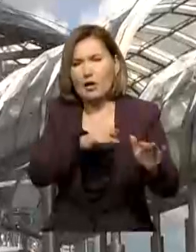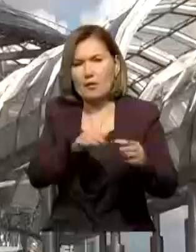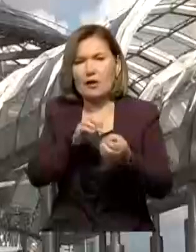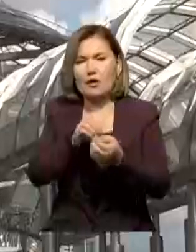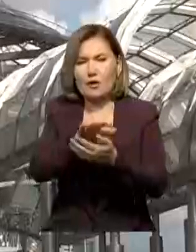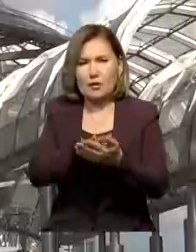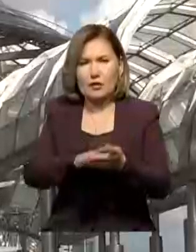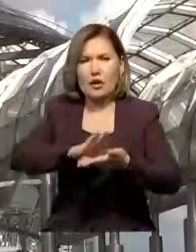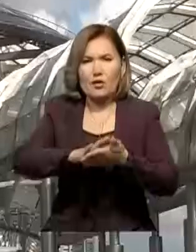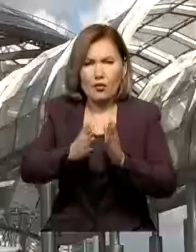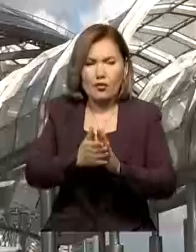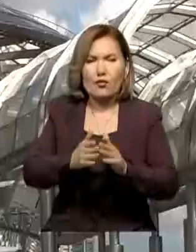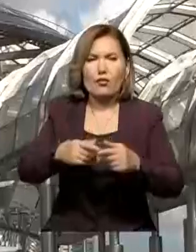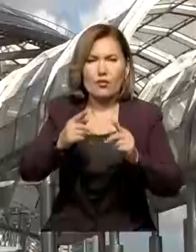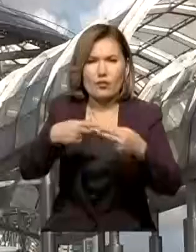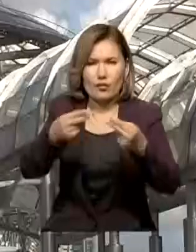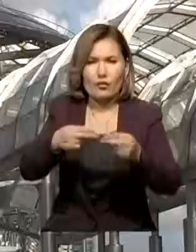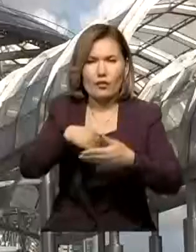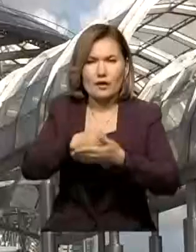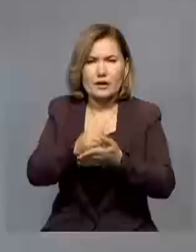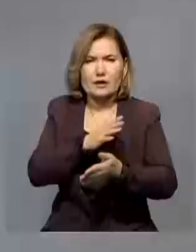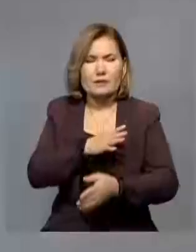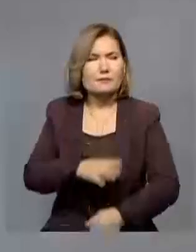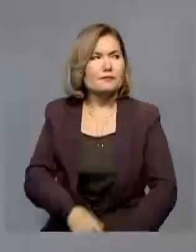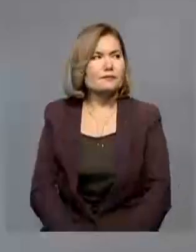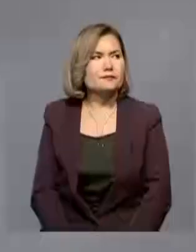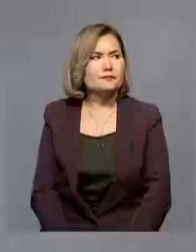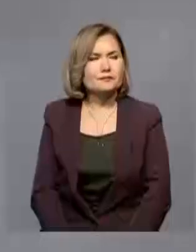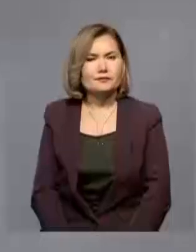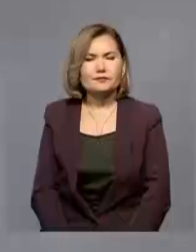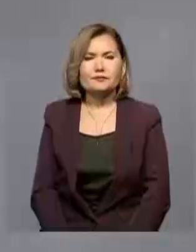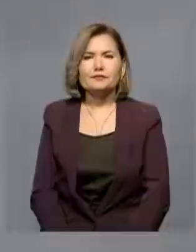жасауға уәделесті. Дана Нұржан, Шахзот Гамиров, Ресейден 24 кезет.